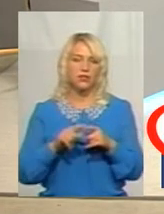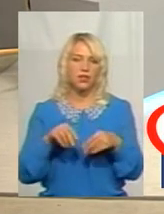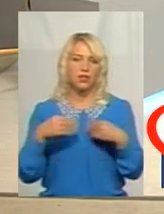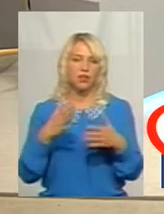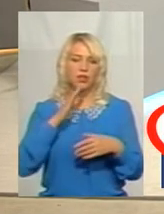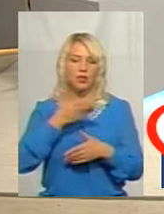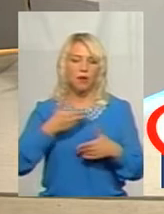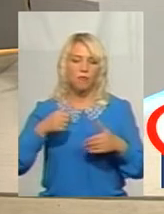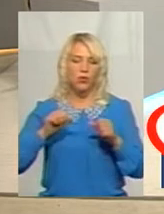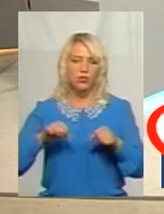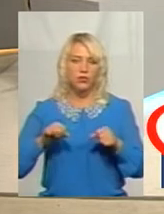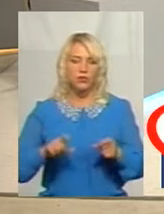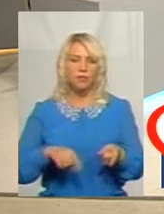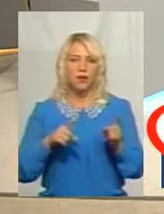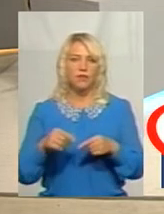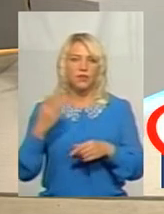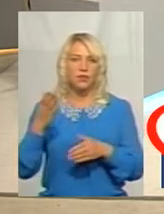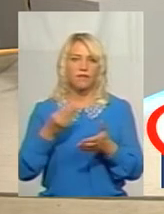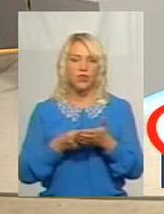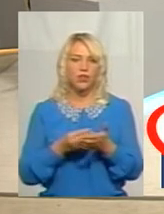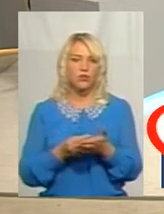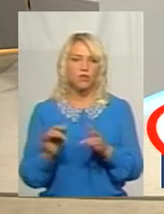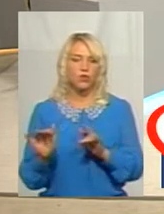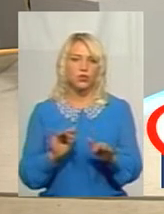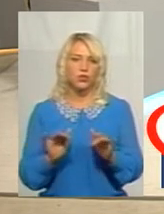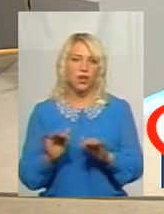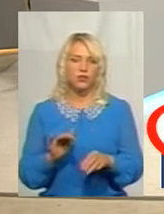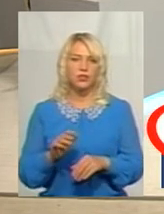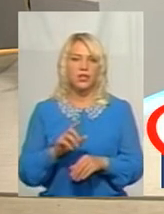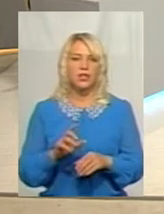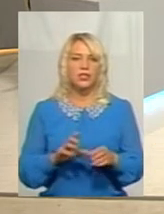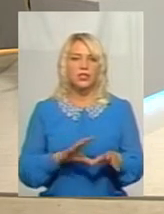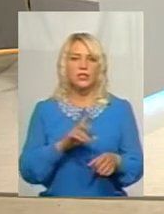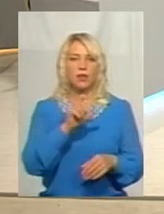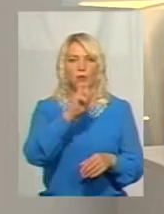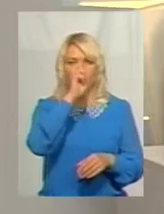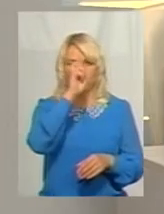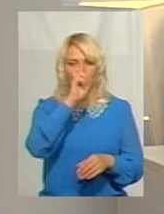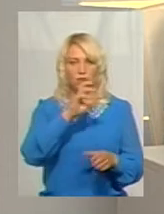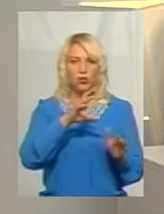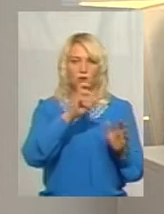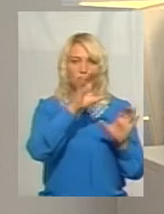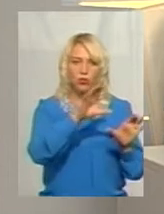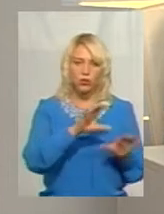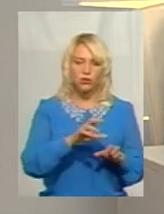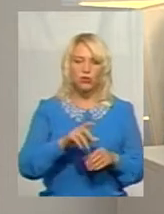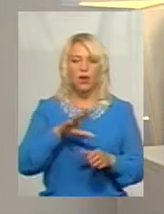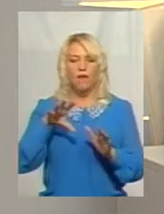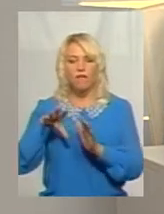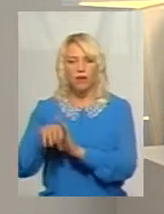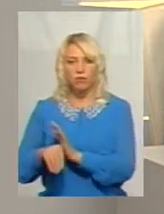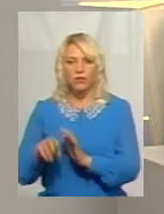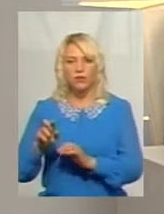нам можливість перевести їхню фінансову діяльність з рамок бюджетного кодексу в рамок господарського кодексу